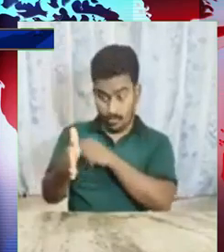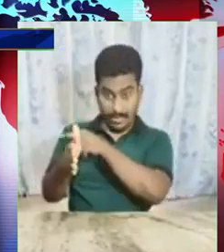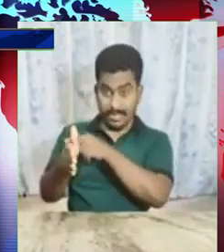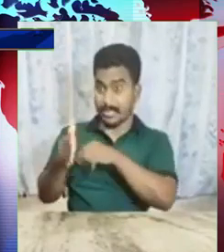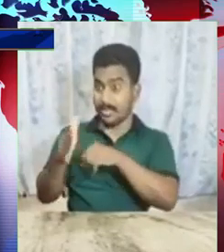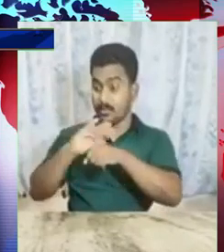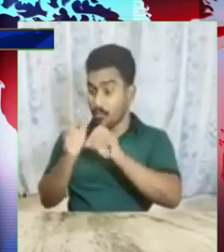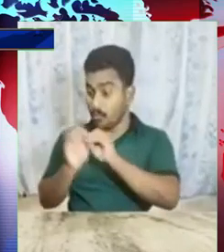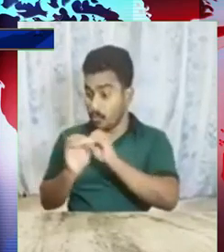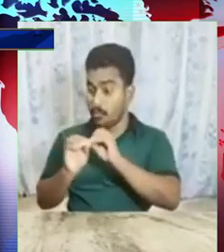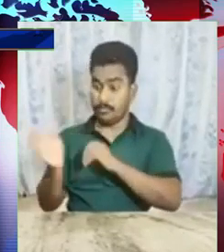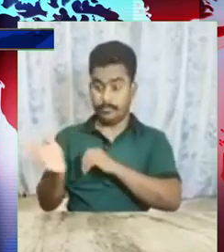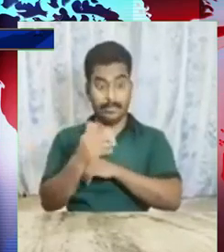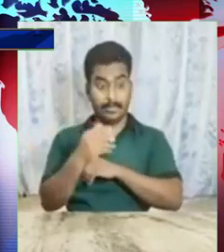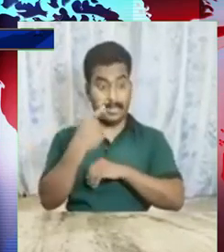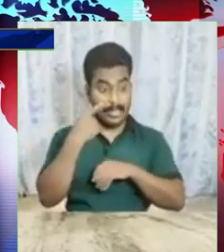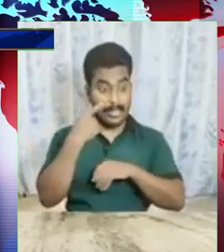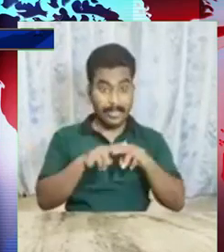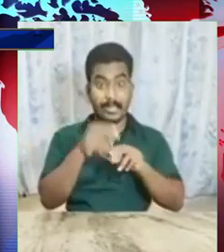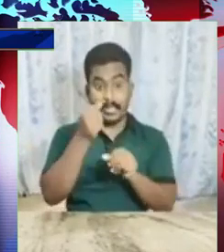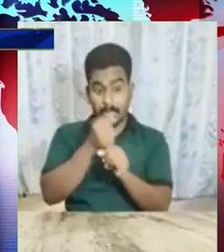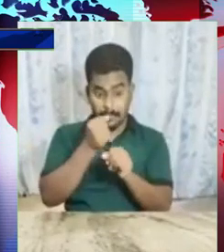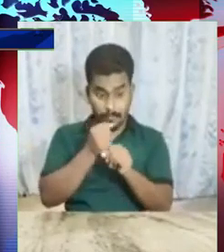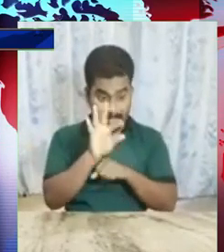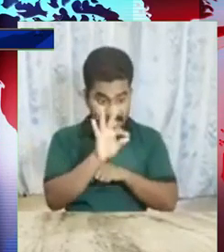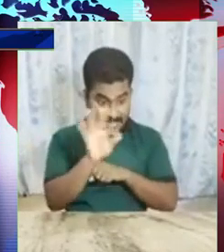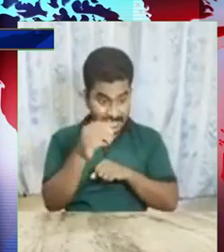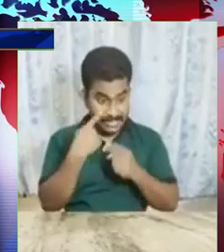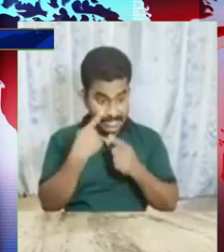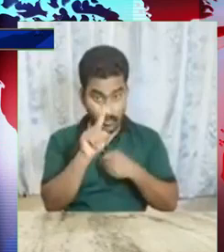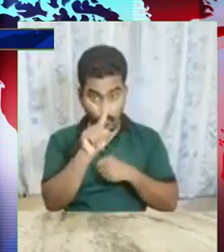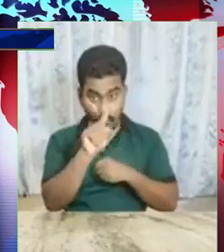സർക്കാർ ഒരുക്കുന്ന ക്വാറന്റൈനിൽ കഴിയേണ്ടി വരും.